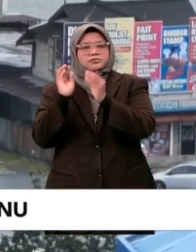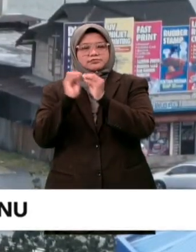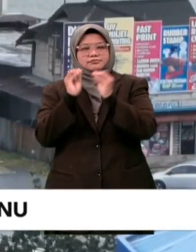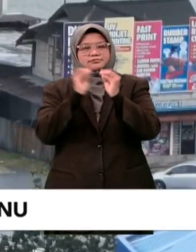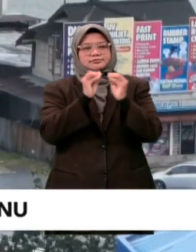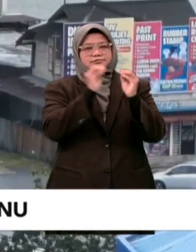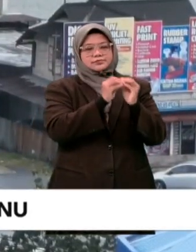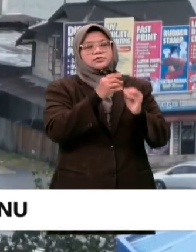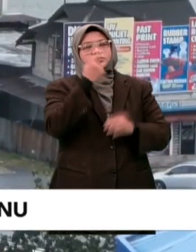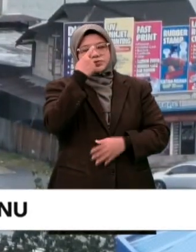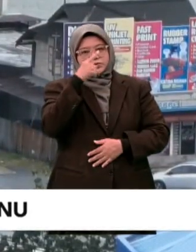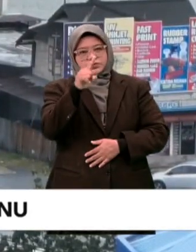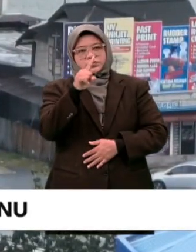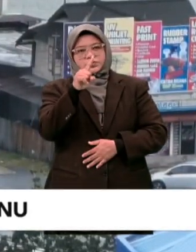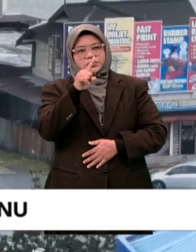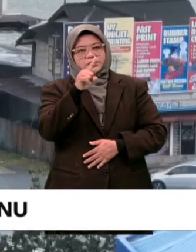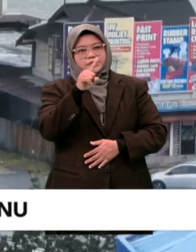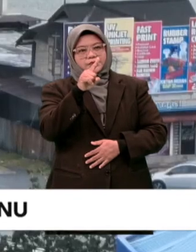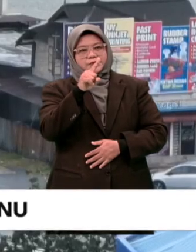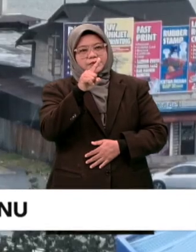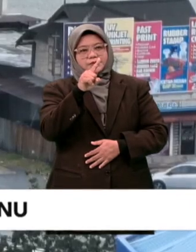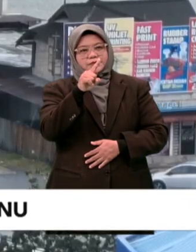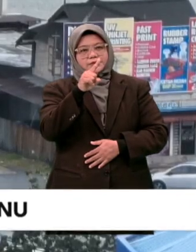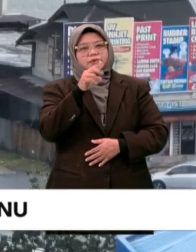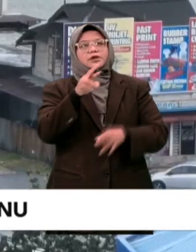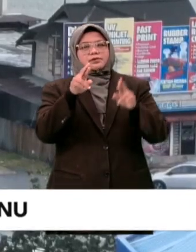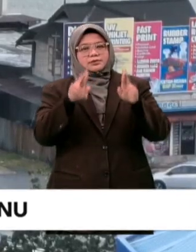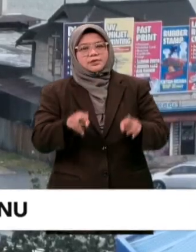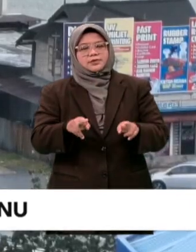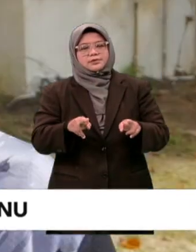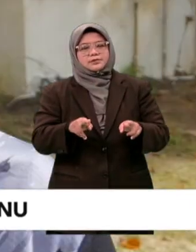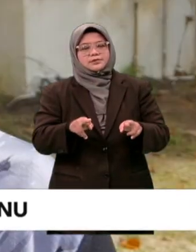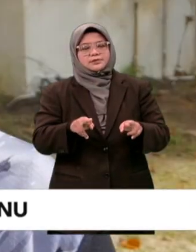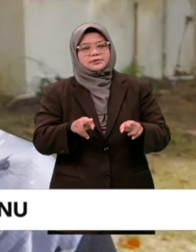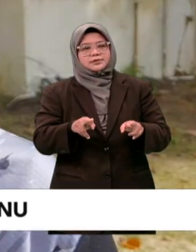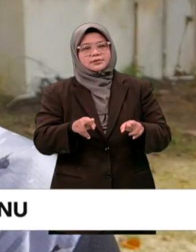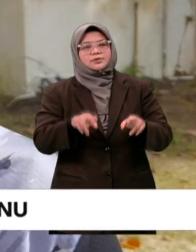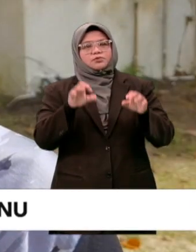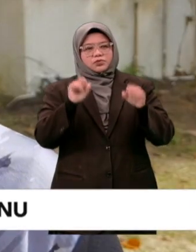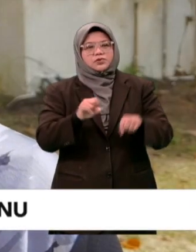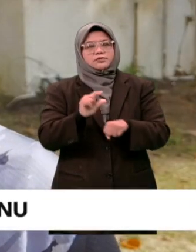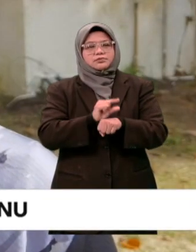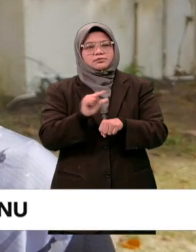untuk lebih rakyat lebih guling